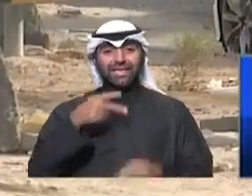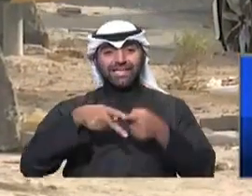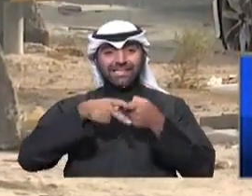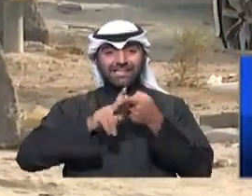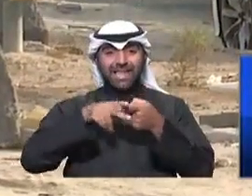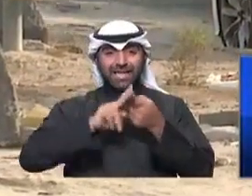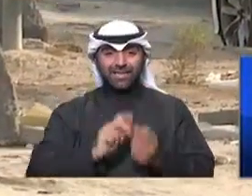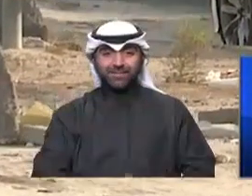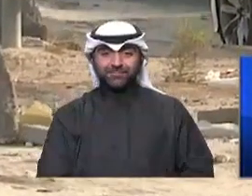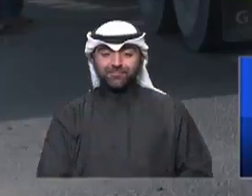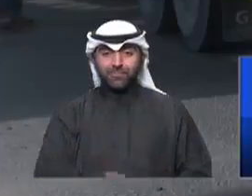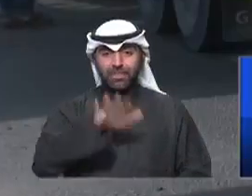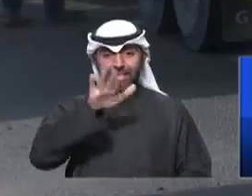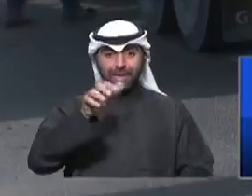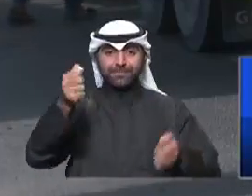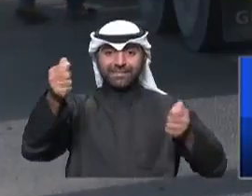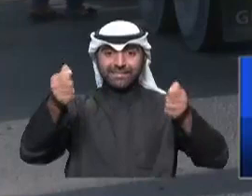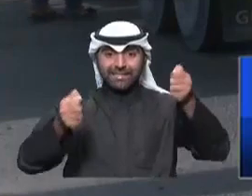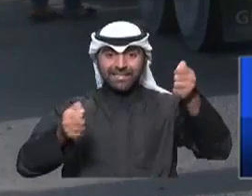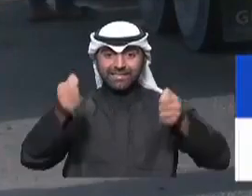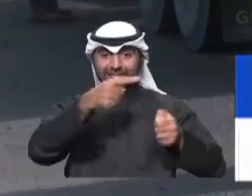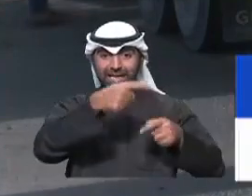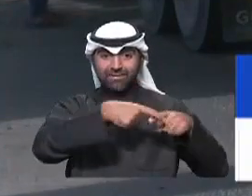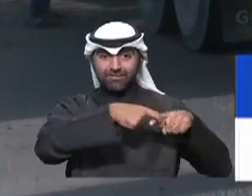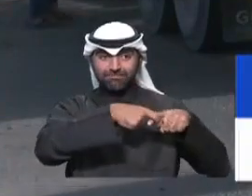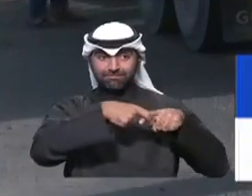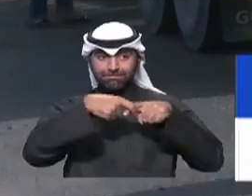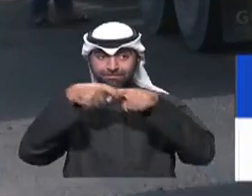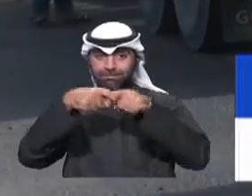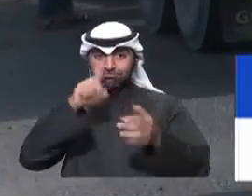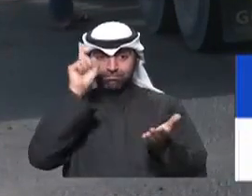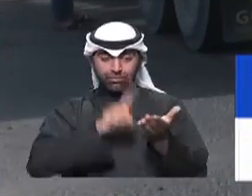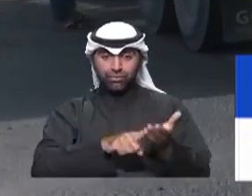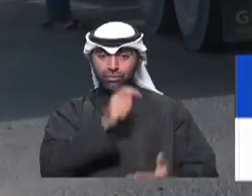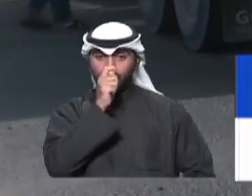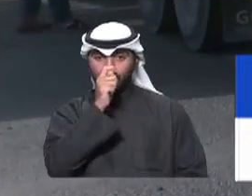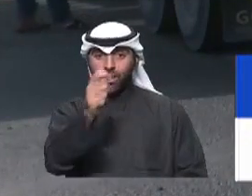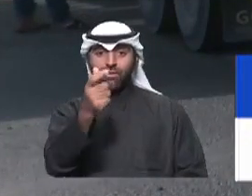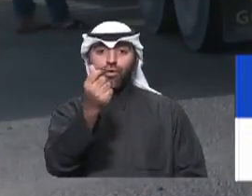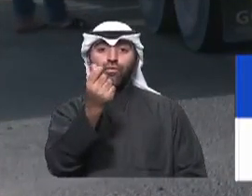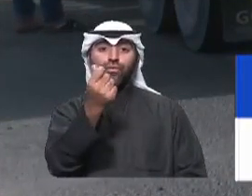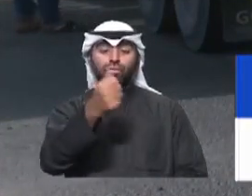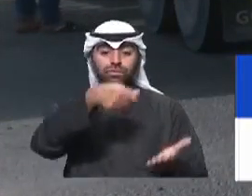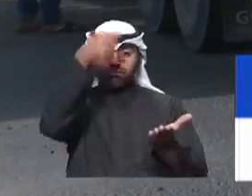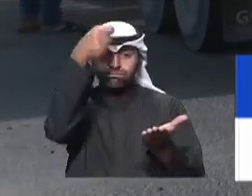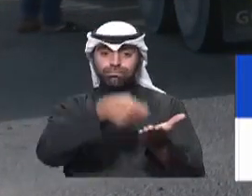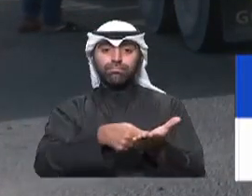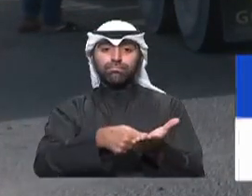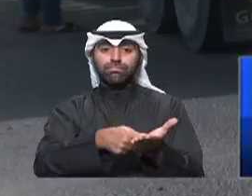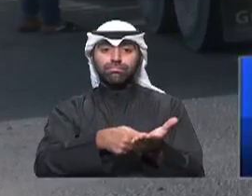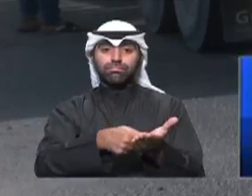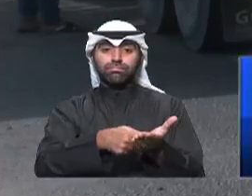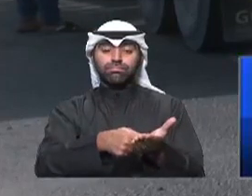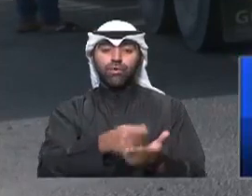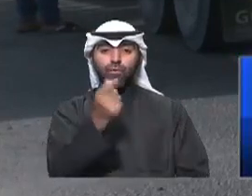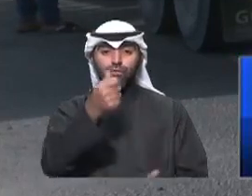كبيرة. لا تسلمون السيارة حق الجراج تقط السيارة وتمشي، لأن صاحب الجراج لما يصلح السيارة